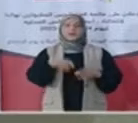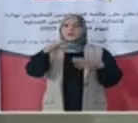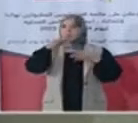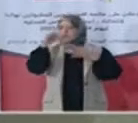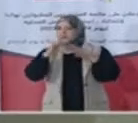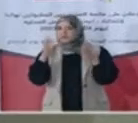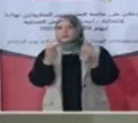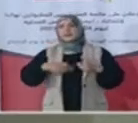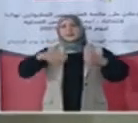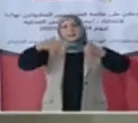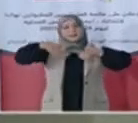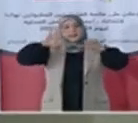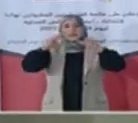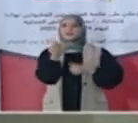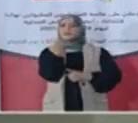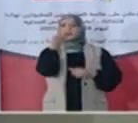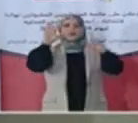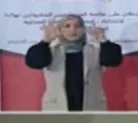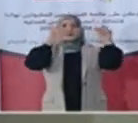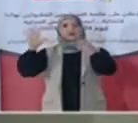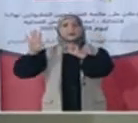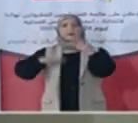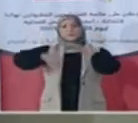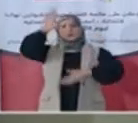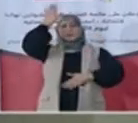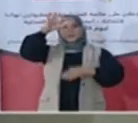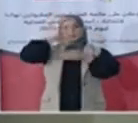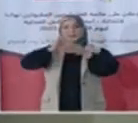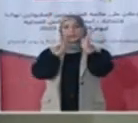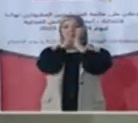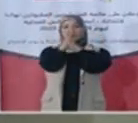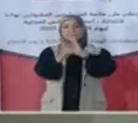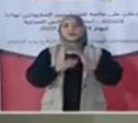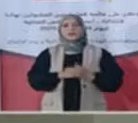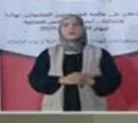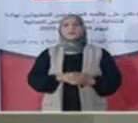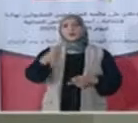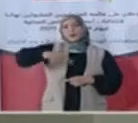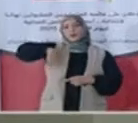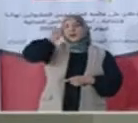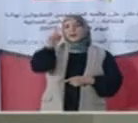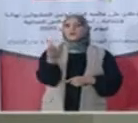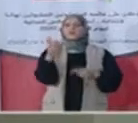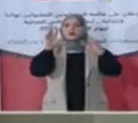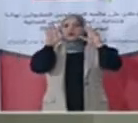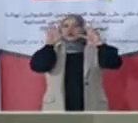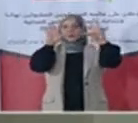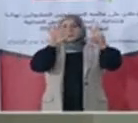منهم 6177 مترشح للانتخابات المباشرة و1028